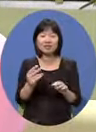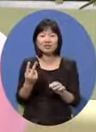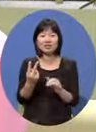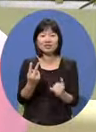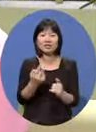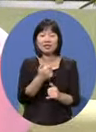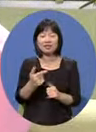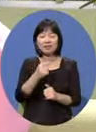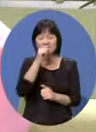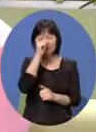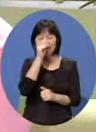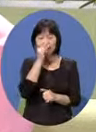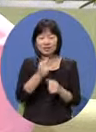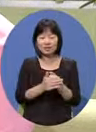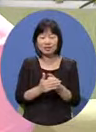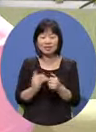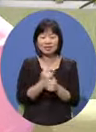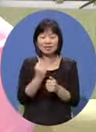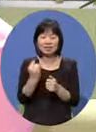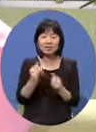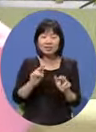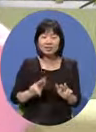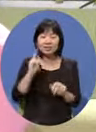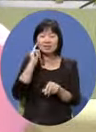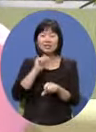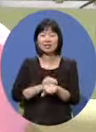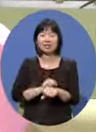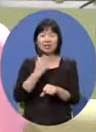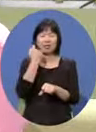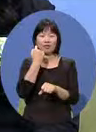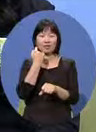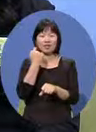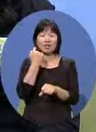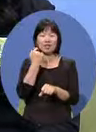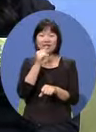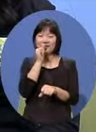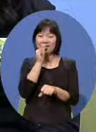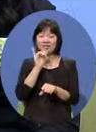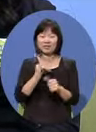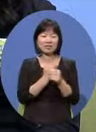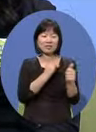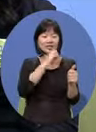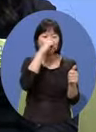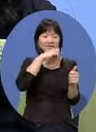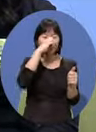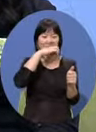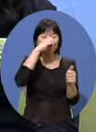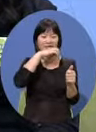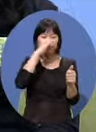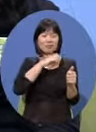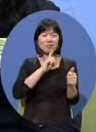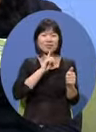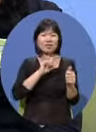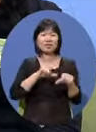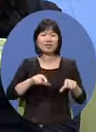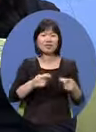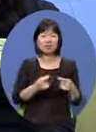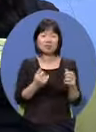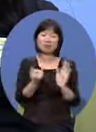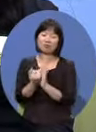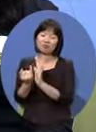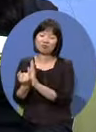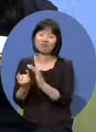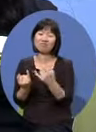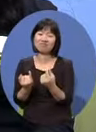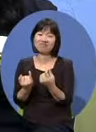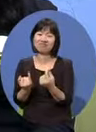너무 선하잖아요. 그러니까 아내분은 아주 지혜로운 게 얼굴에 이렇게 있고 남편분은 그저 평생 말씀 지금 내가 스폰서를 해주신다고